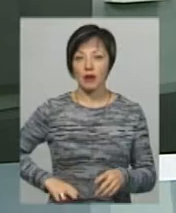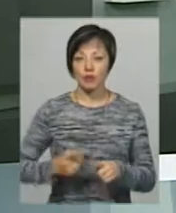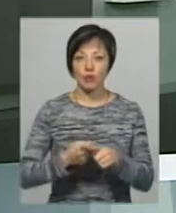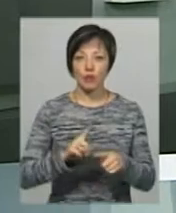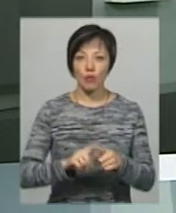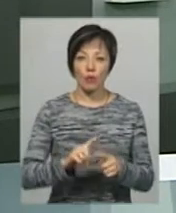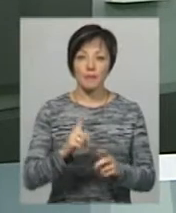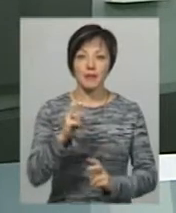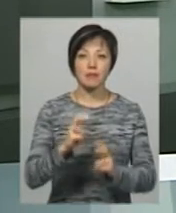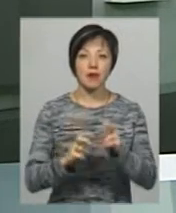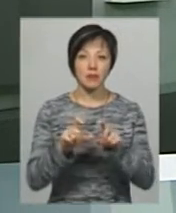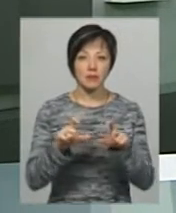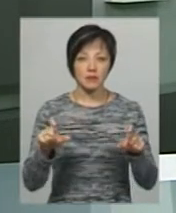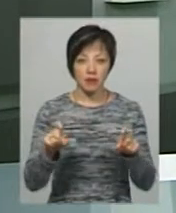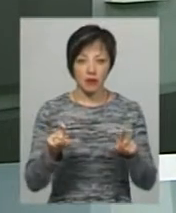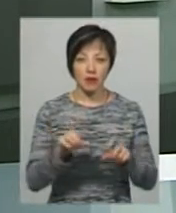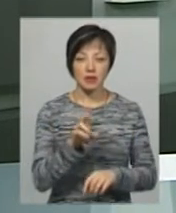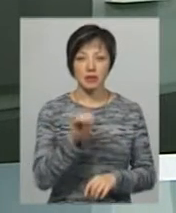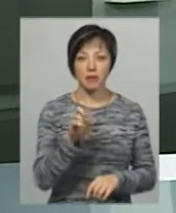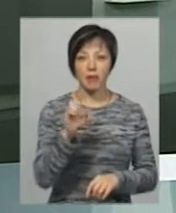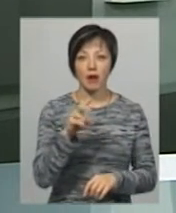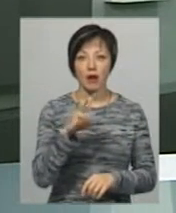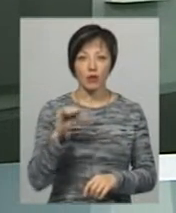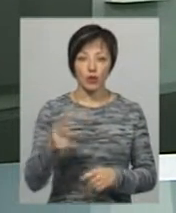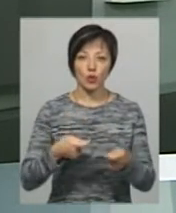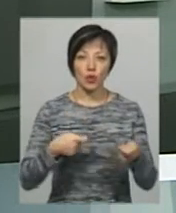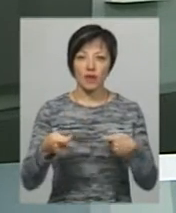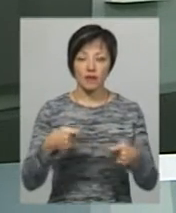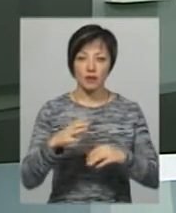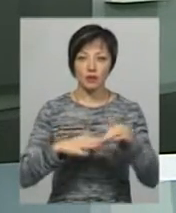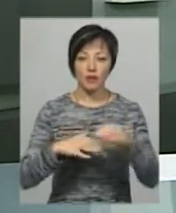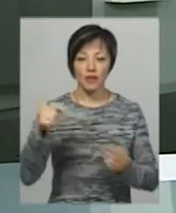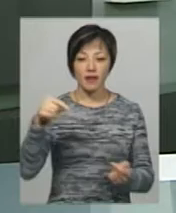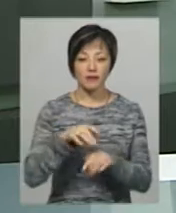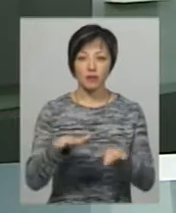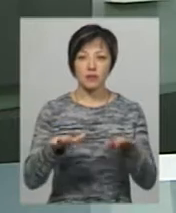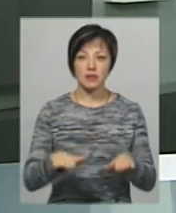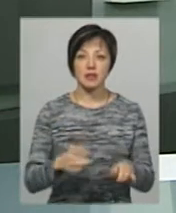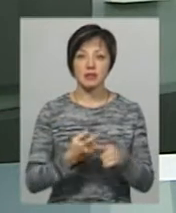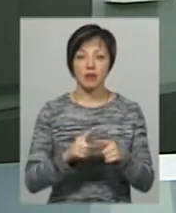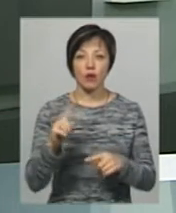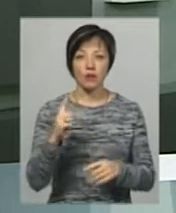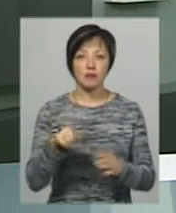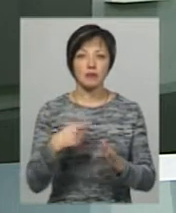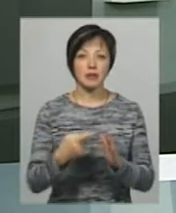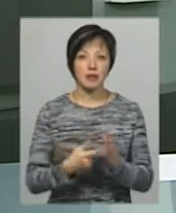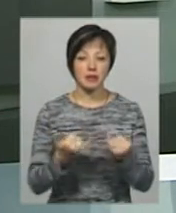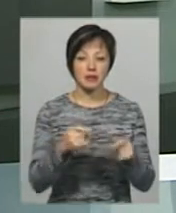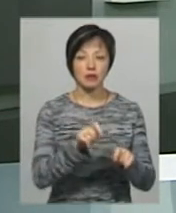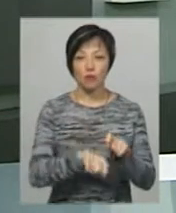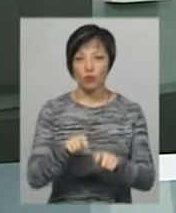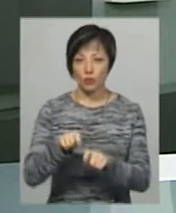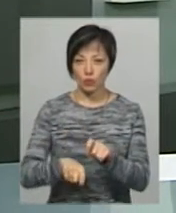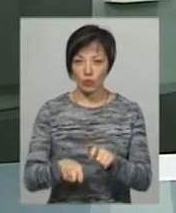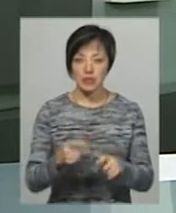Хмельницького міського комунального підприємства Романа Цимбалюка, торгівля з рук в невстановлених місцях – це одне з питань, яке вони